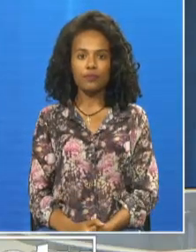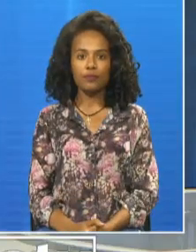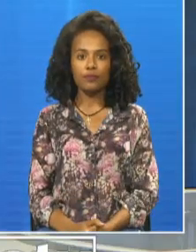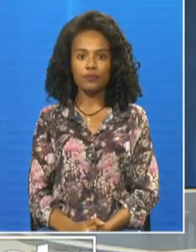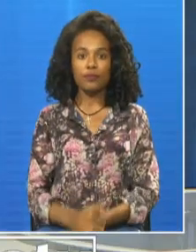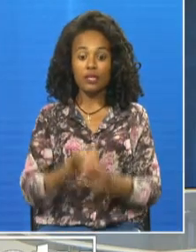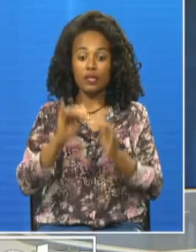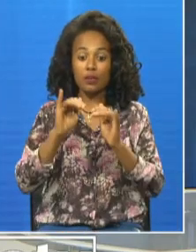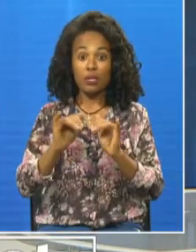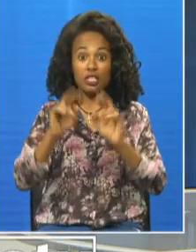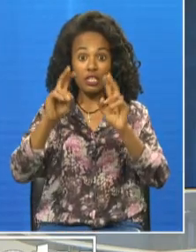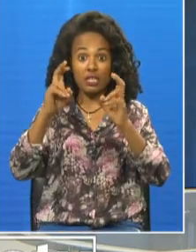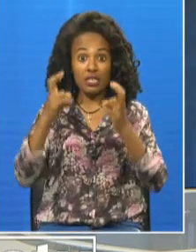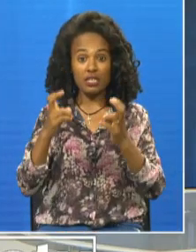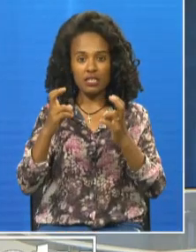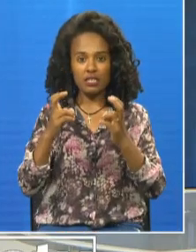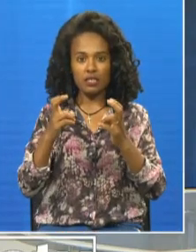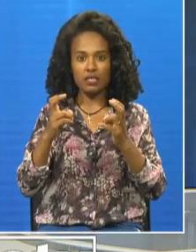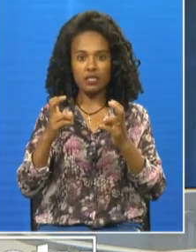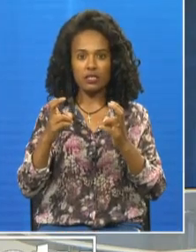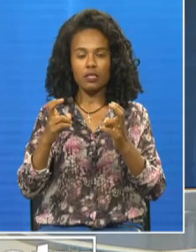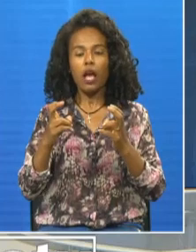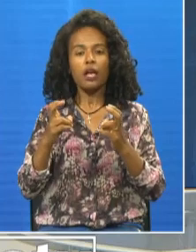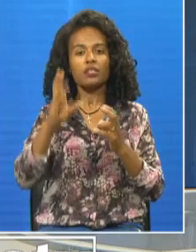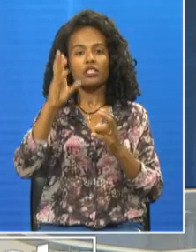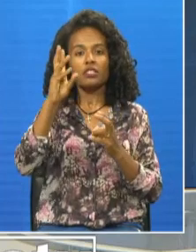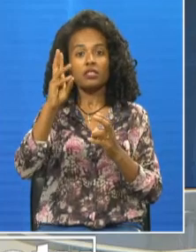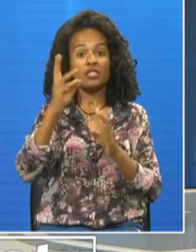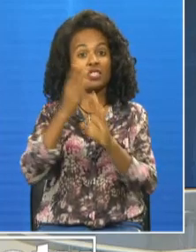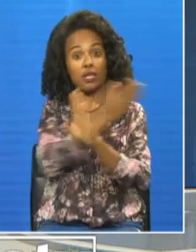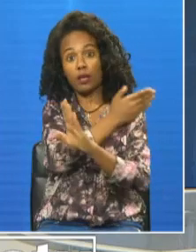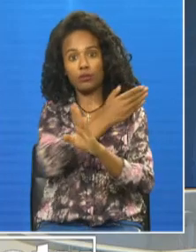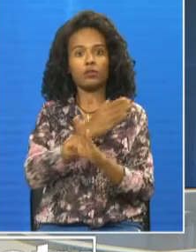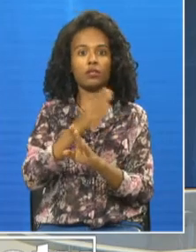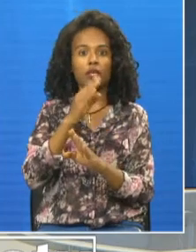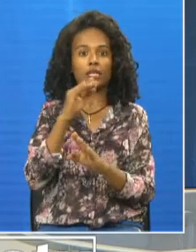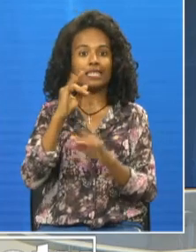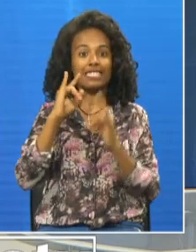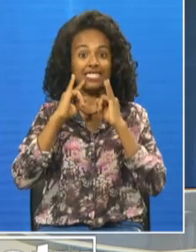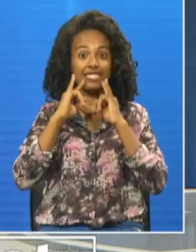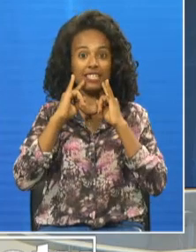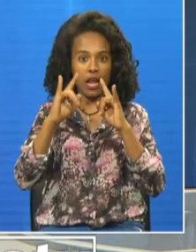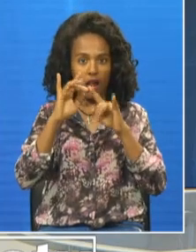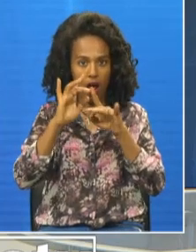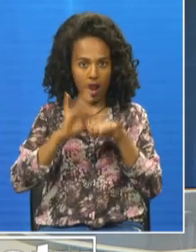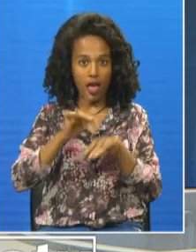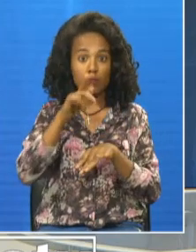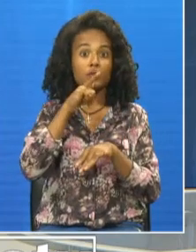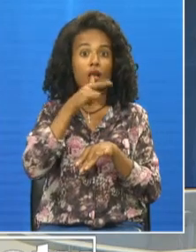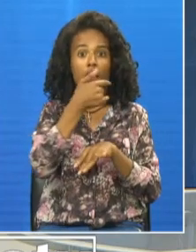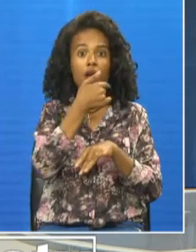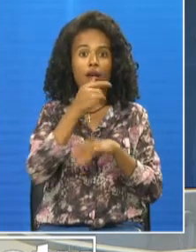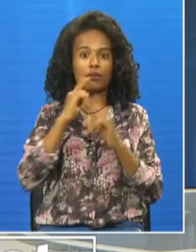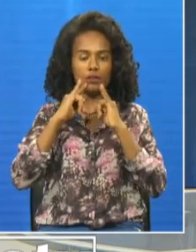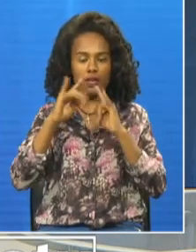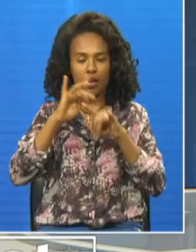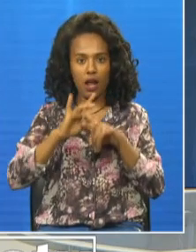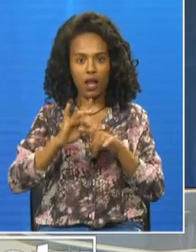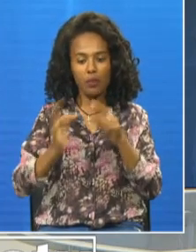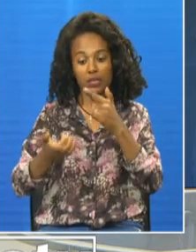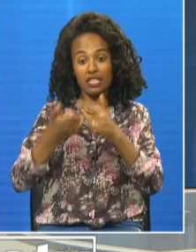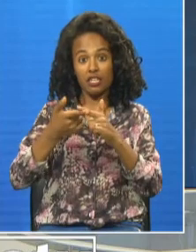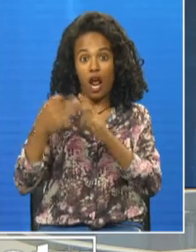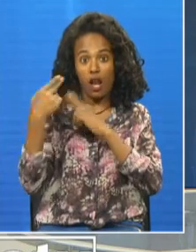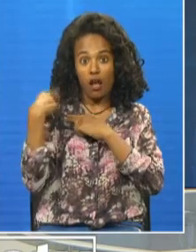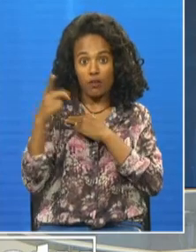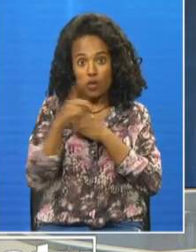849,971 ይህንንም በቁጥር የምናገረው አንዲትም ቁጥር ኮቪድ ላይ ልዩነት ስለምታመጣ ነው። ያል ቤቶች